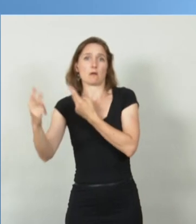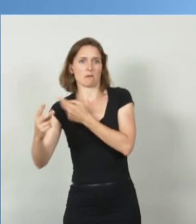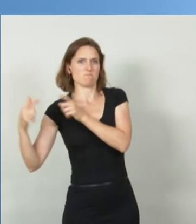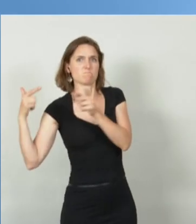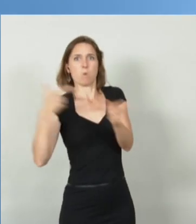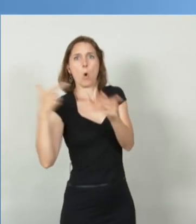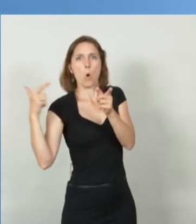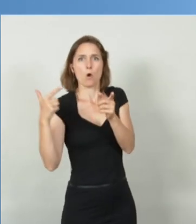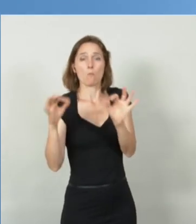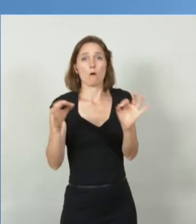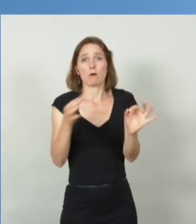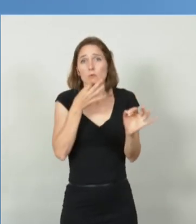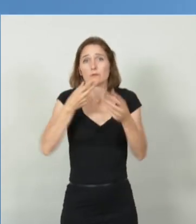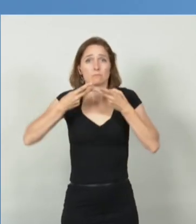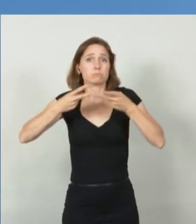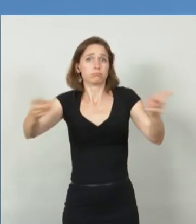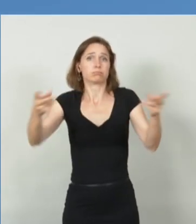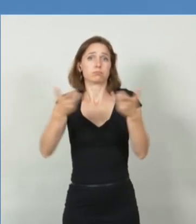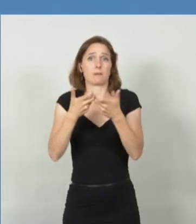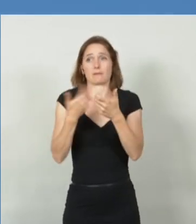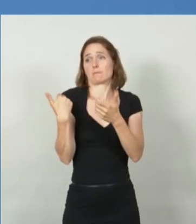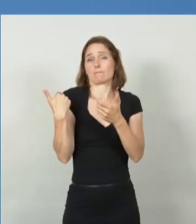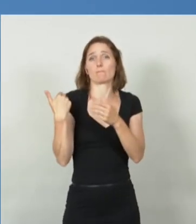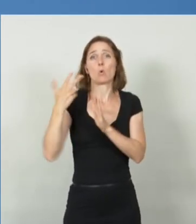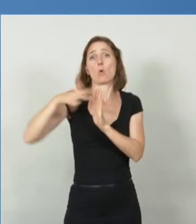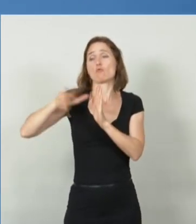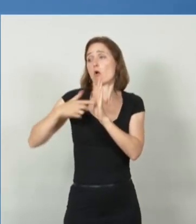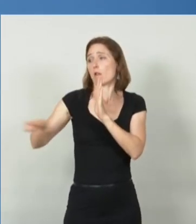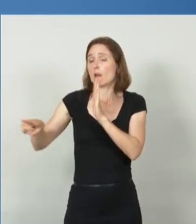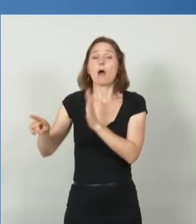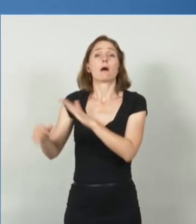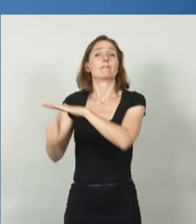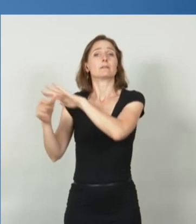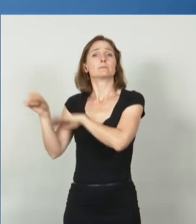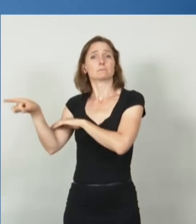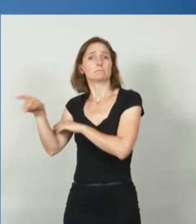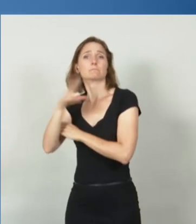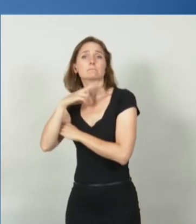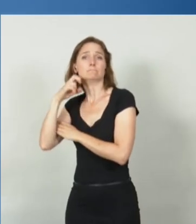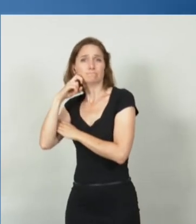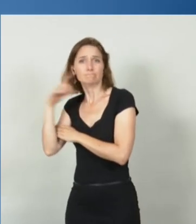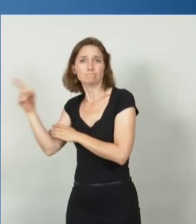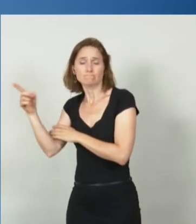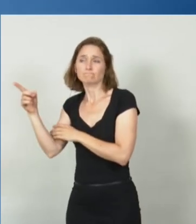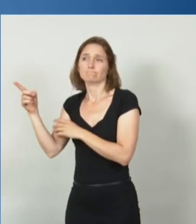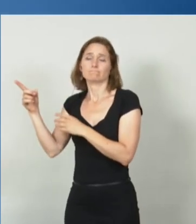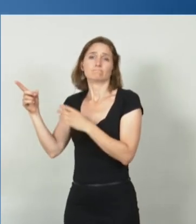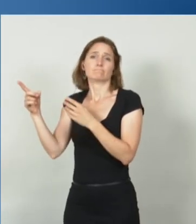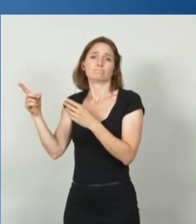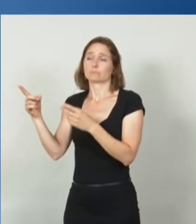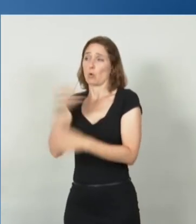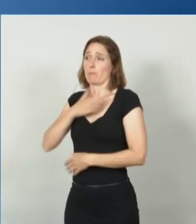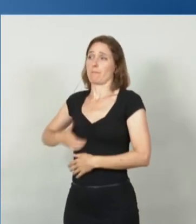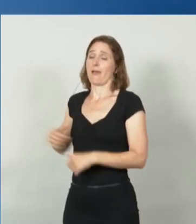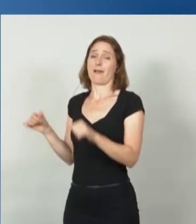grand événement cet automne arrêt au vote ou le maire chantait les louanges de la